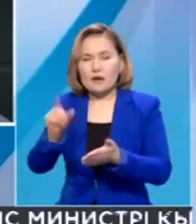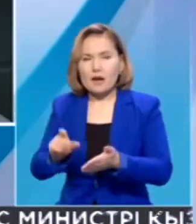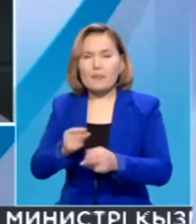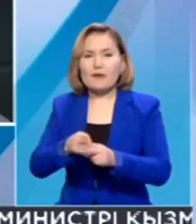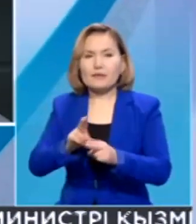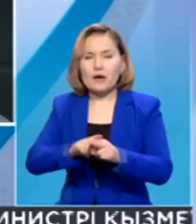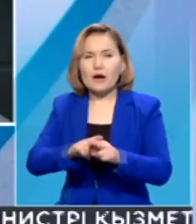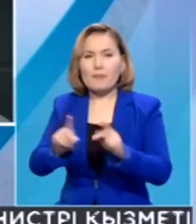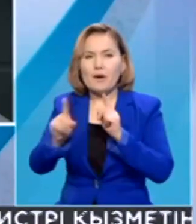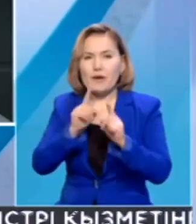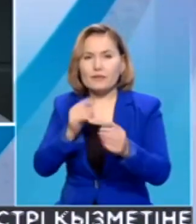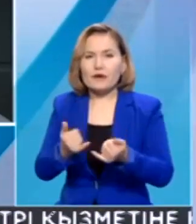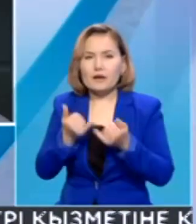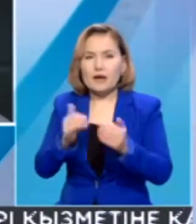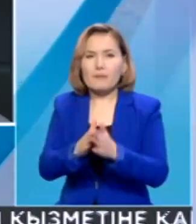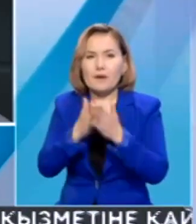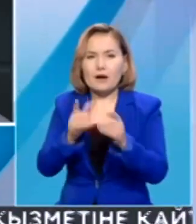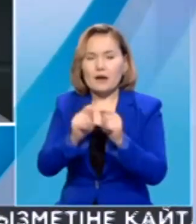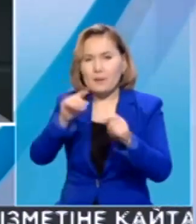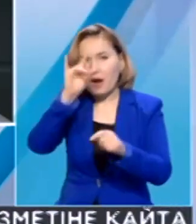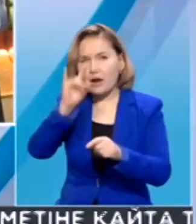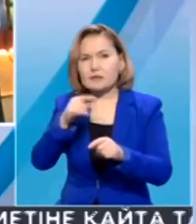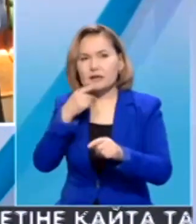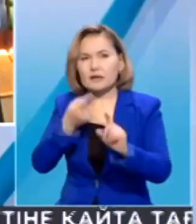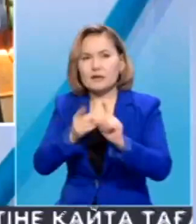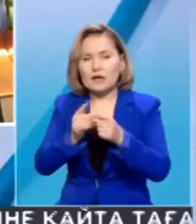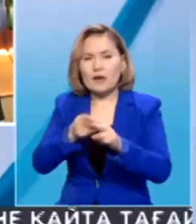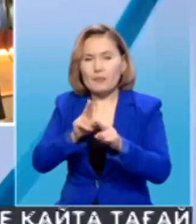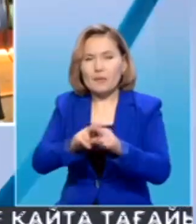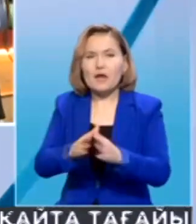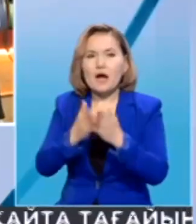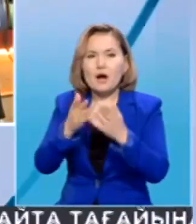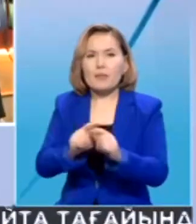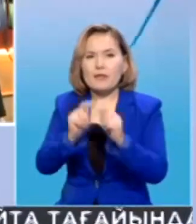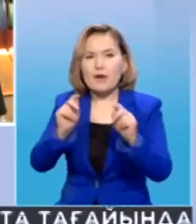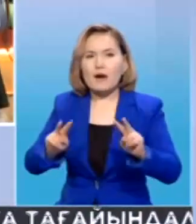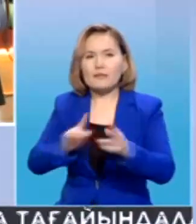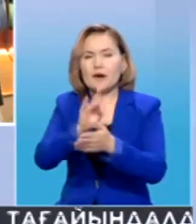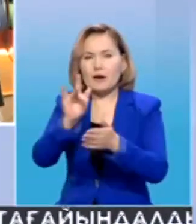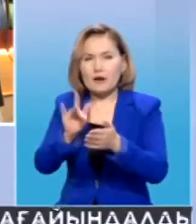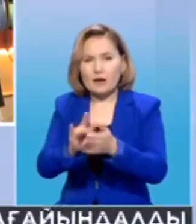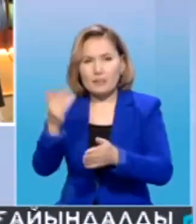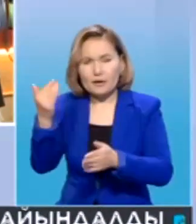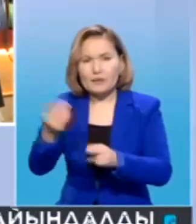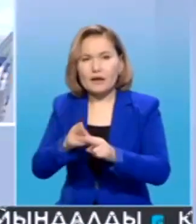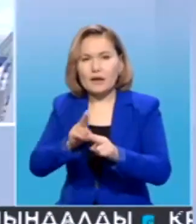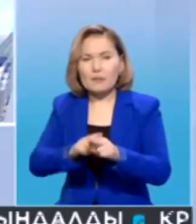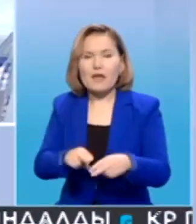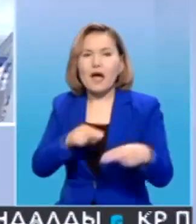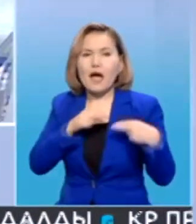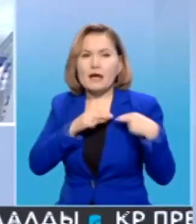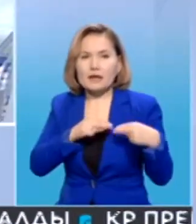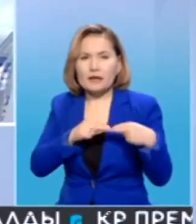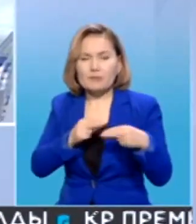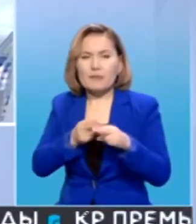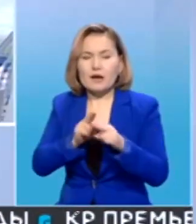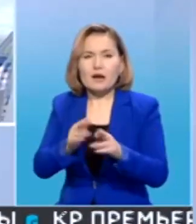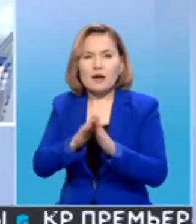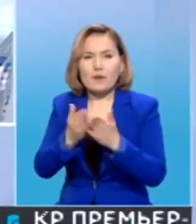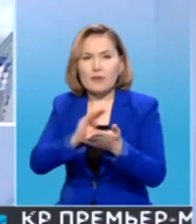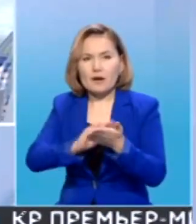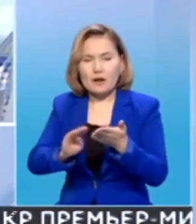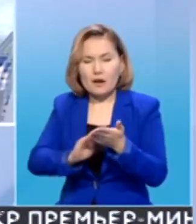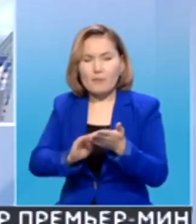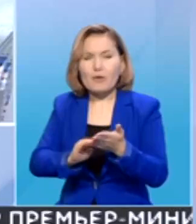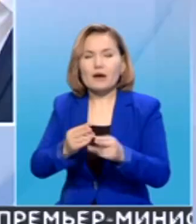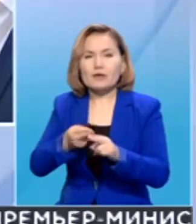баспасөз хатшыларына арналған кітабы қазақ тіліне аударылды. Туындының тұсаукесері Астанада өтті. Еңбек авторына ақпарат және қоғамдық даму